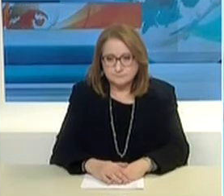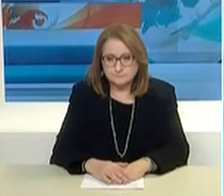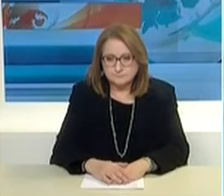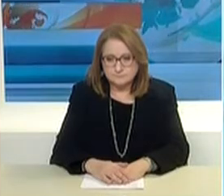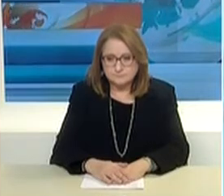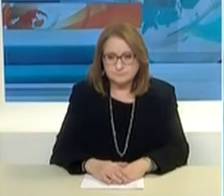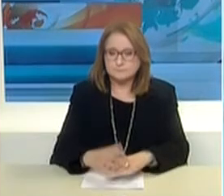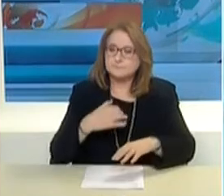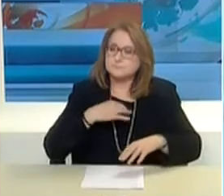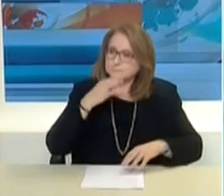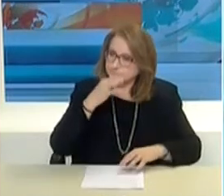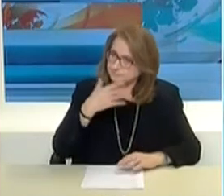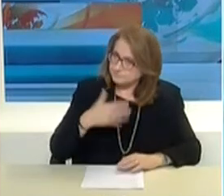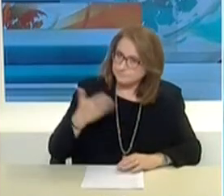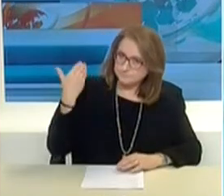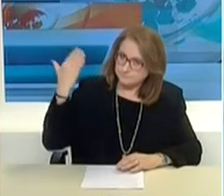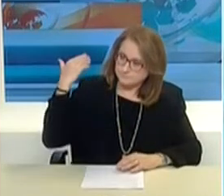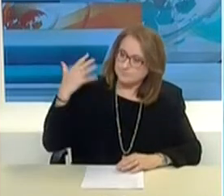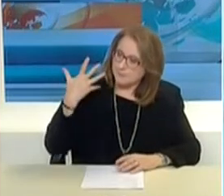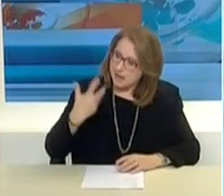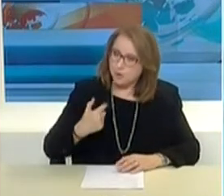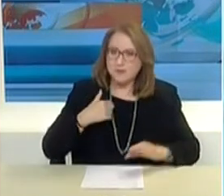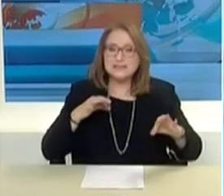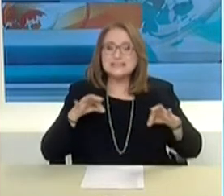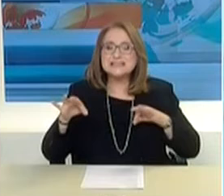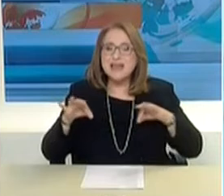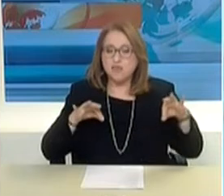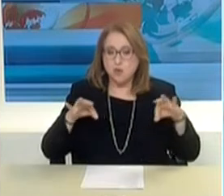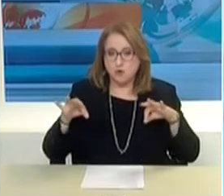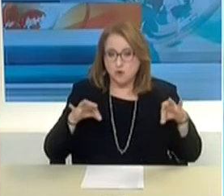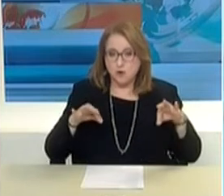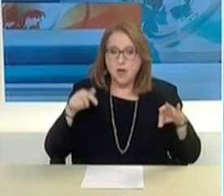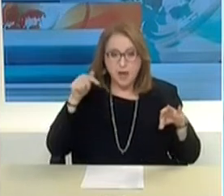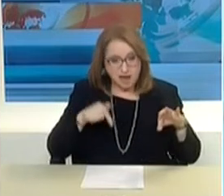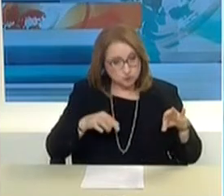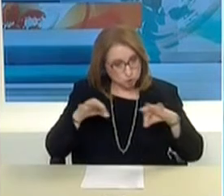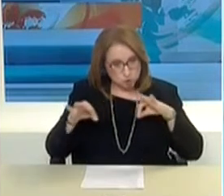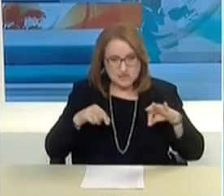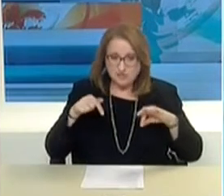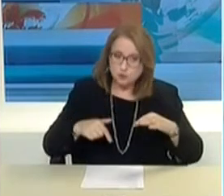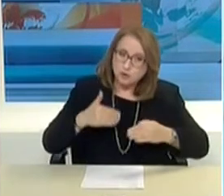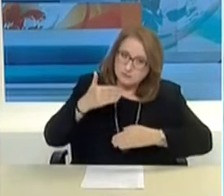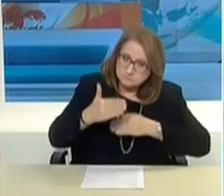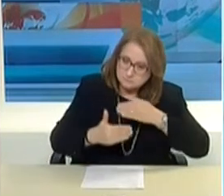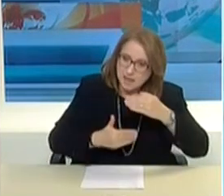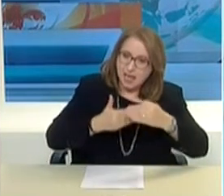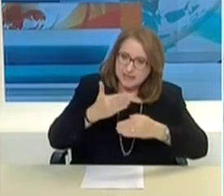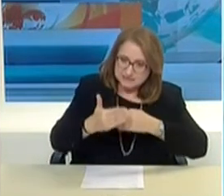Όπως έχουμε πει και στις προηγούμενες ημέρες, υπάρχει ένα σχεδιασμός, ένα σχέδιο στο οποίο βρίσκεται σε εξέλιξη.